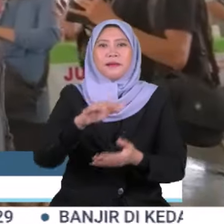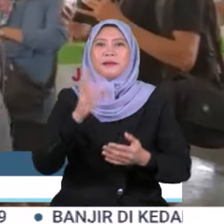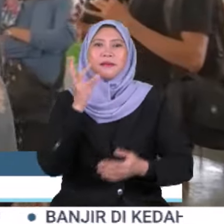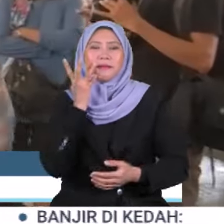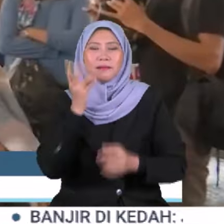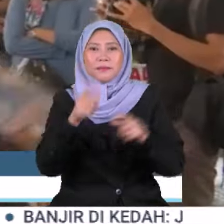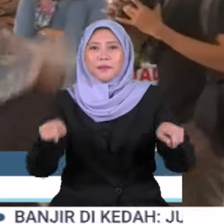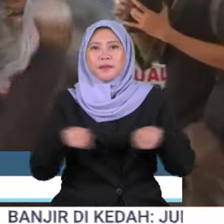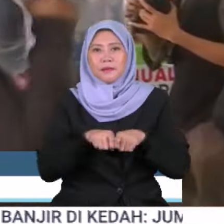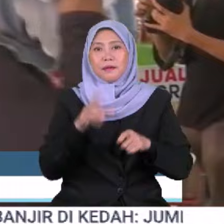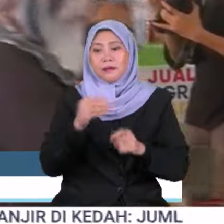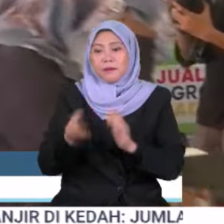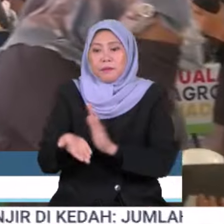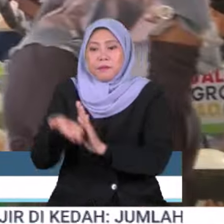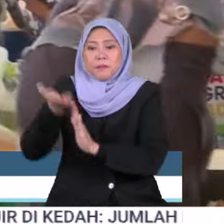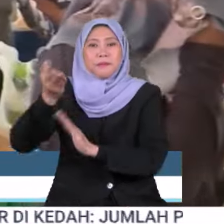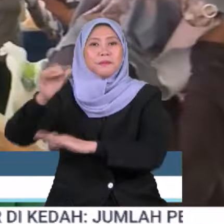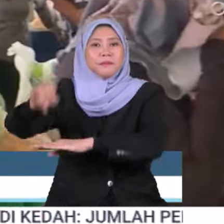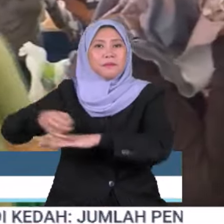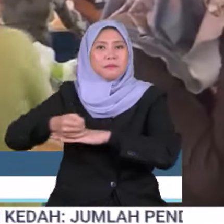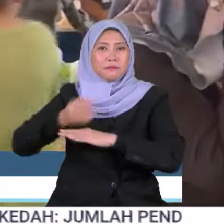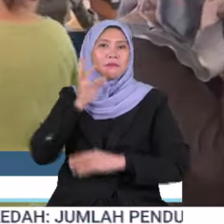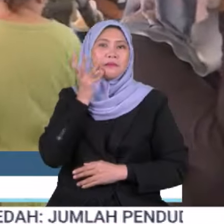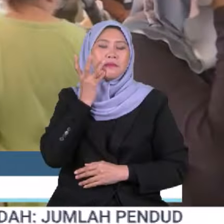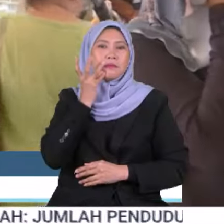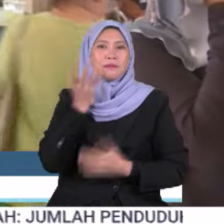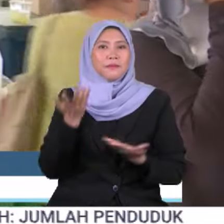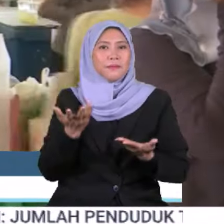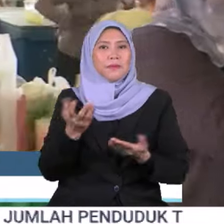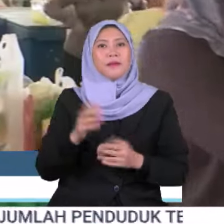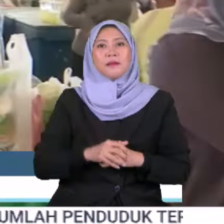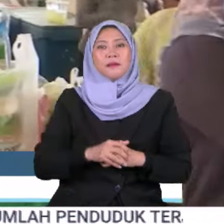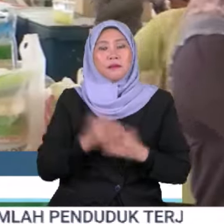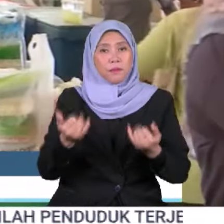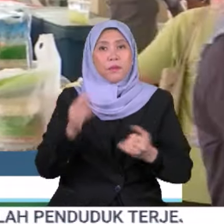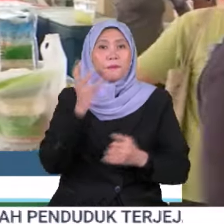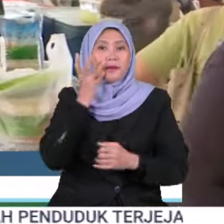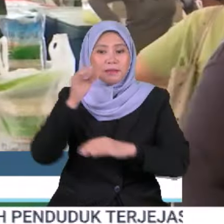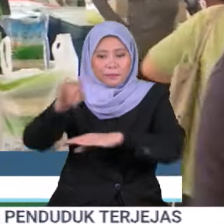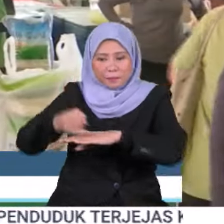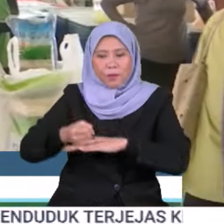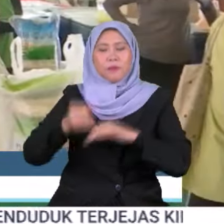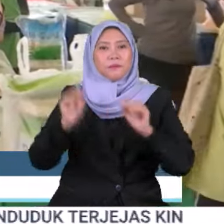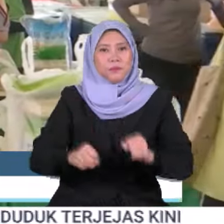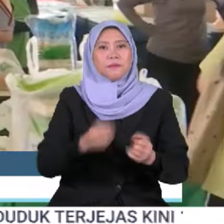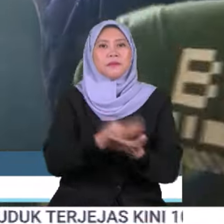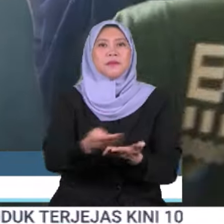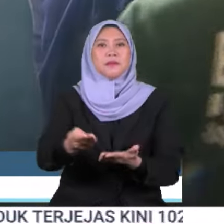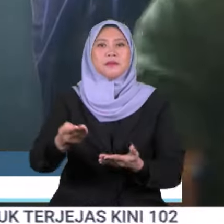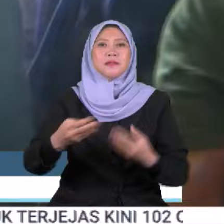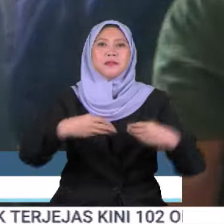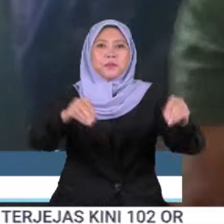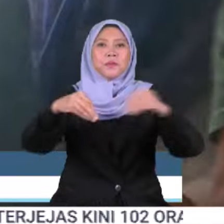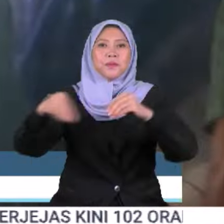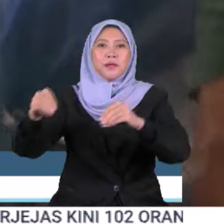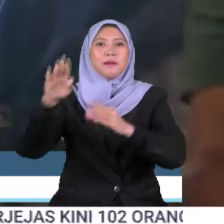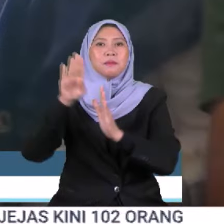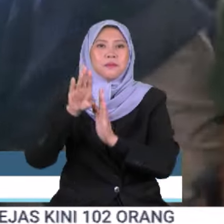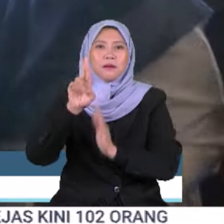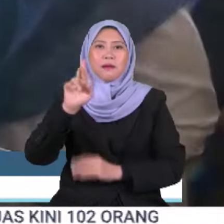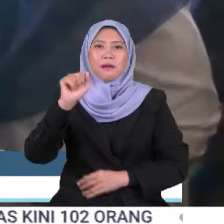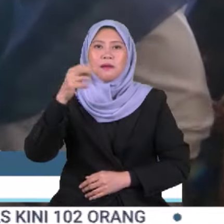dan kenaikan harga beras import. Beras import harga Rahmah itu boleh didapati di mana-mana program Jualan Rahmah seluruh